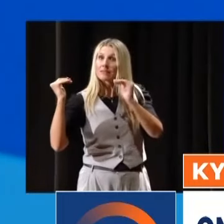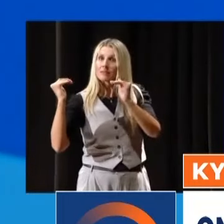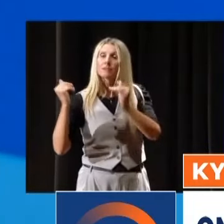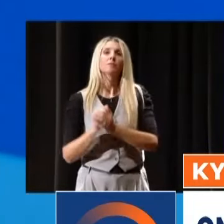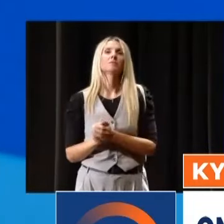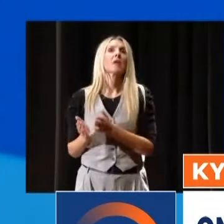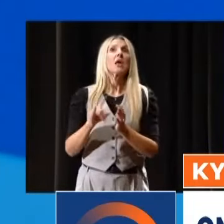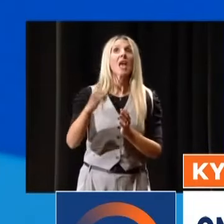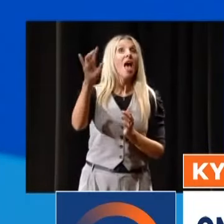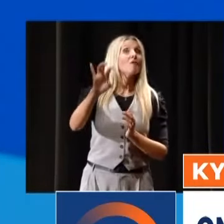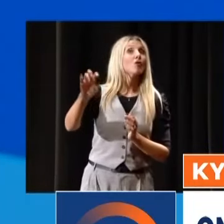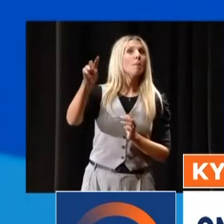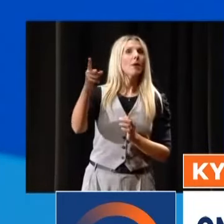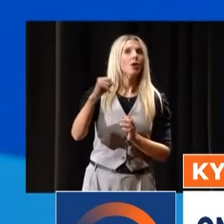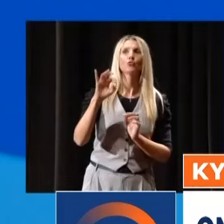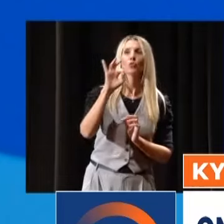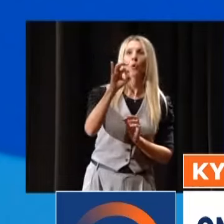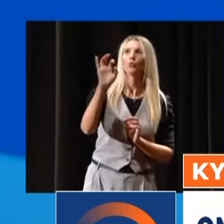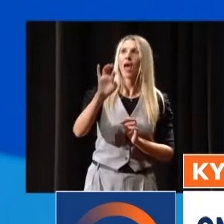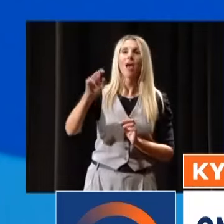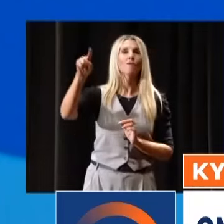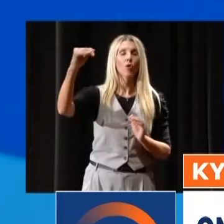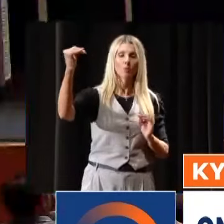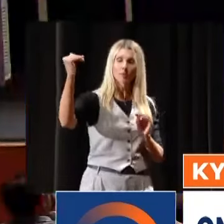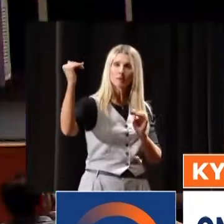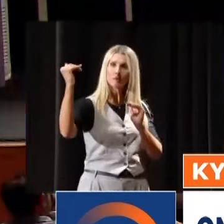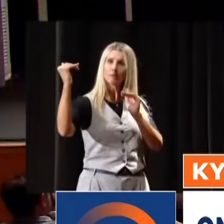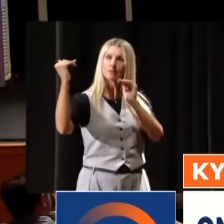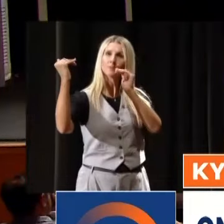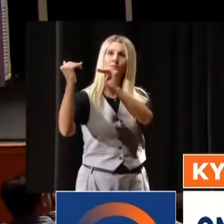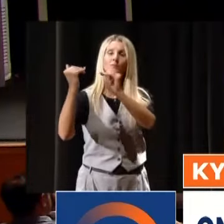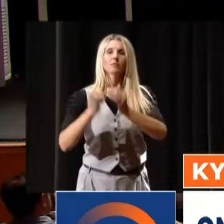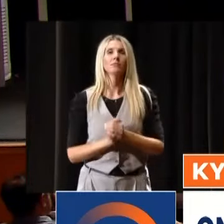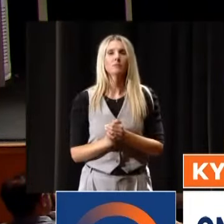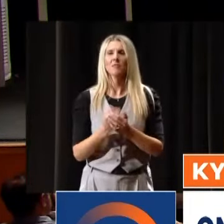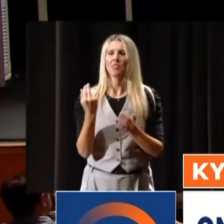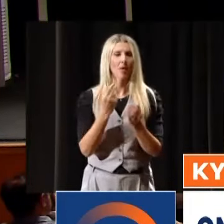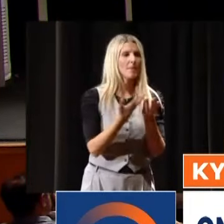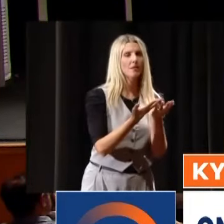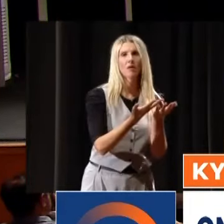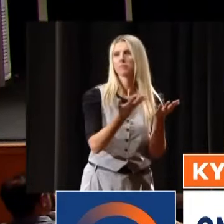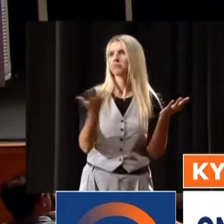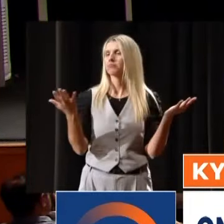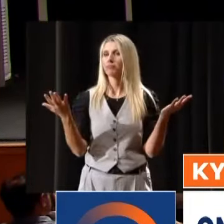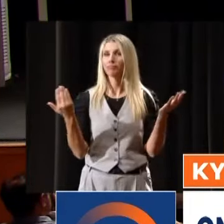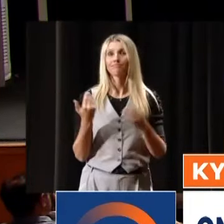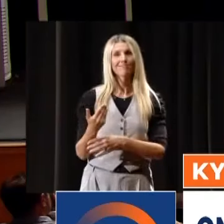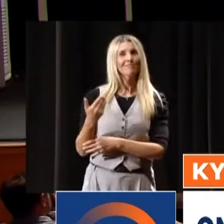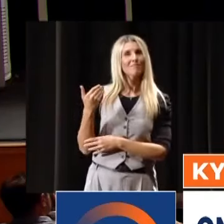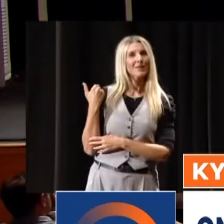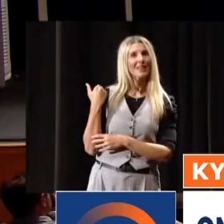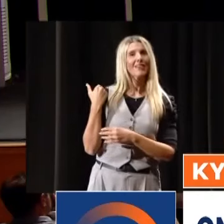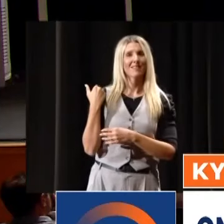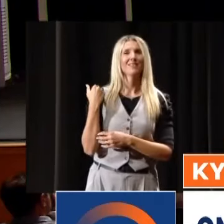με την Ευρώπη σε όλους τους επιμέρους δείκτες. Και η αλήθεια είναι, το έδειξε ο Άκης σε αυτό